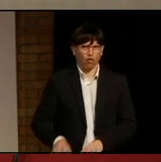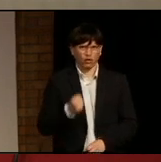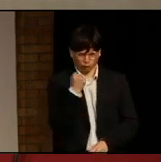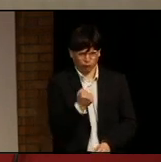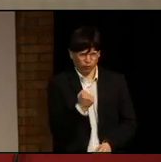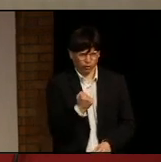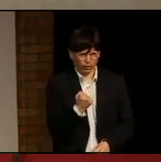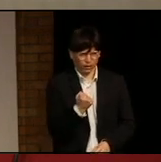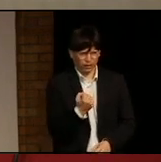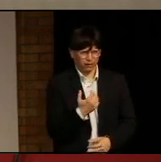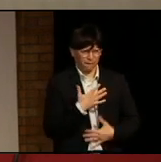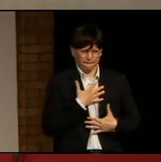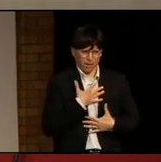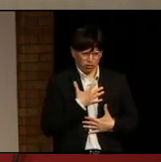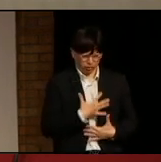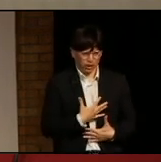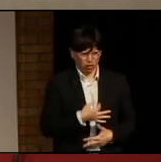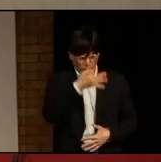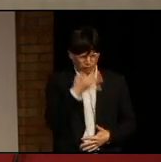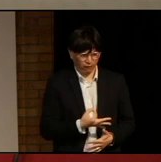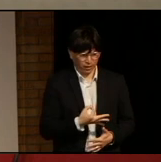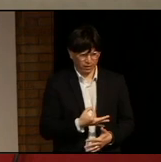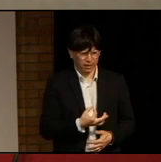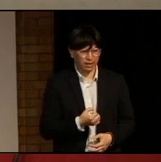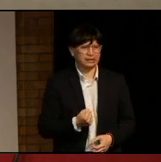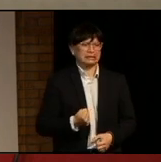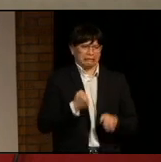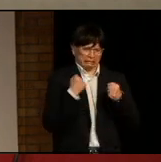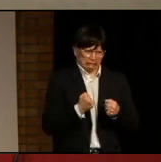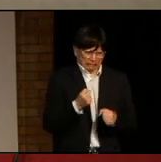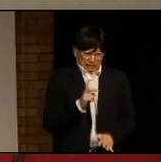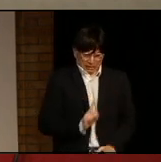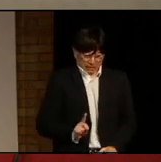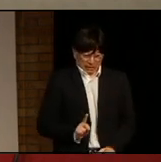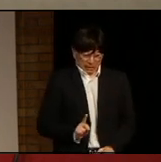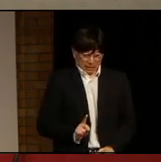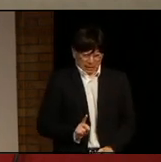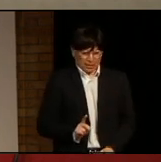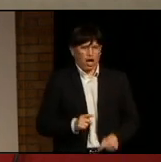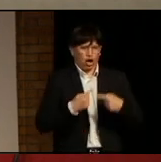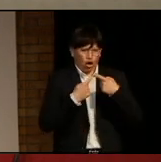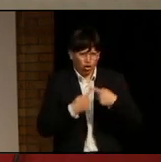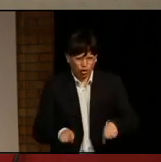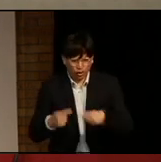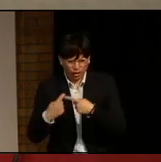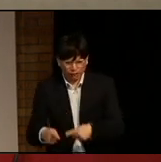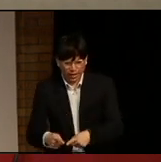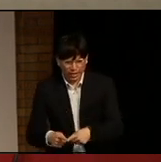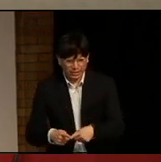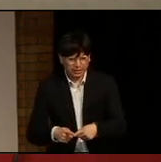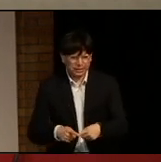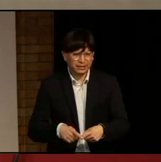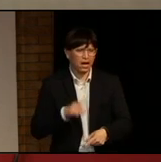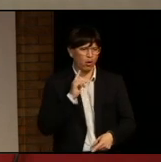forte ma lo sento anche efficace l'impotenza della persona con diversa abilità guarisce